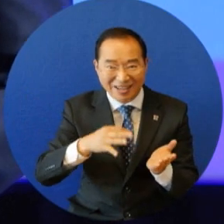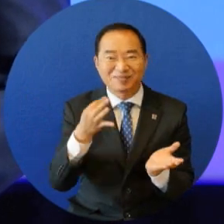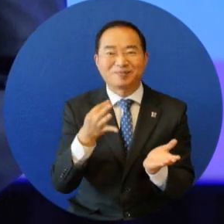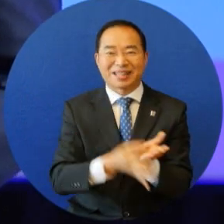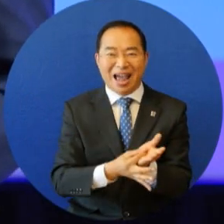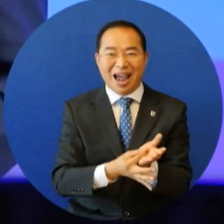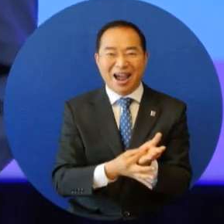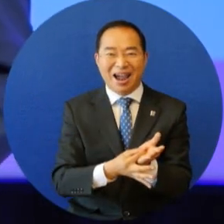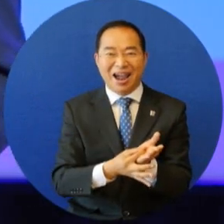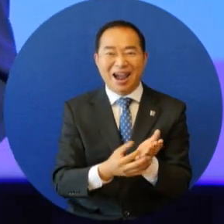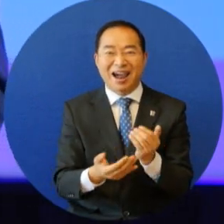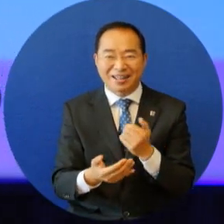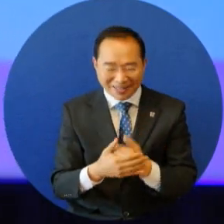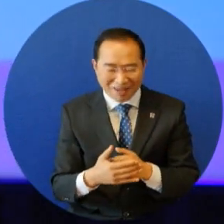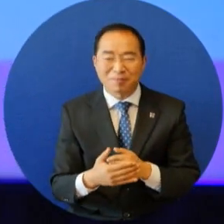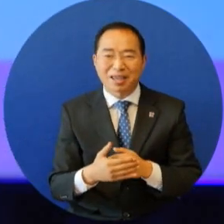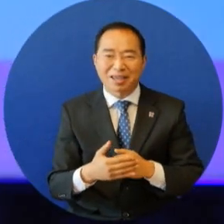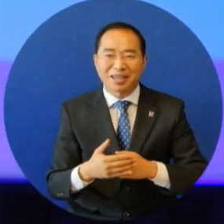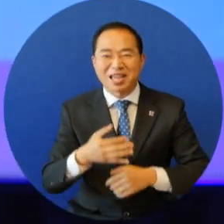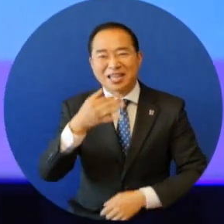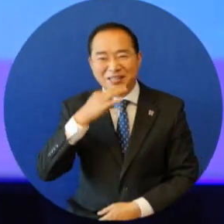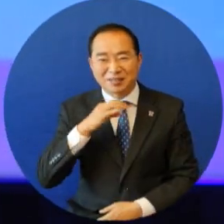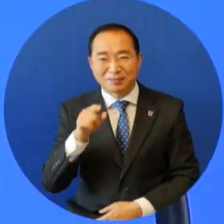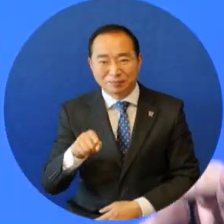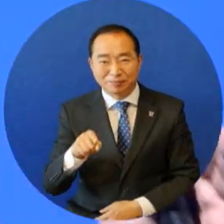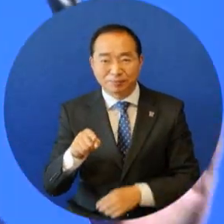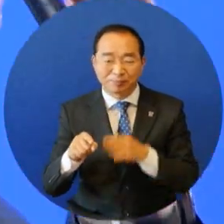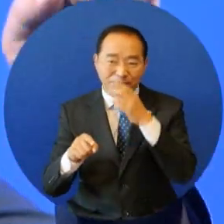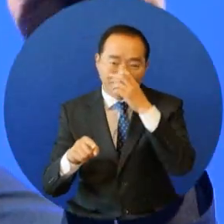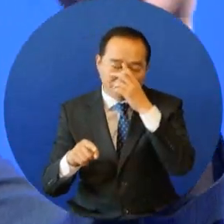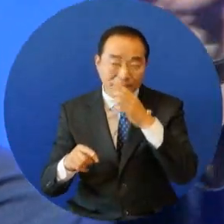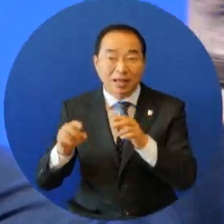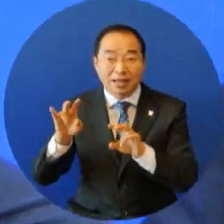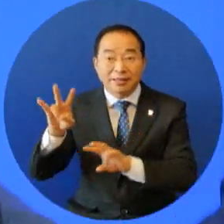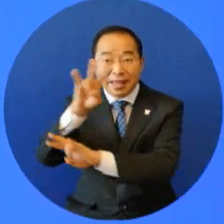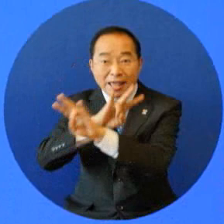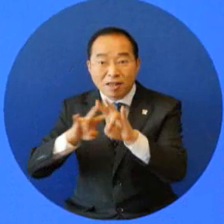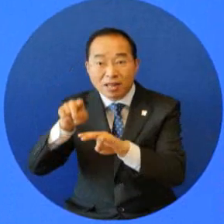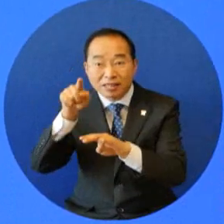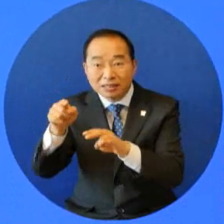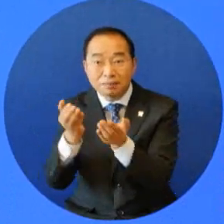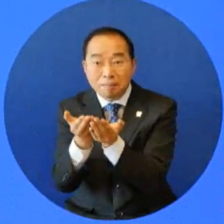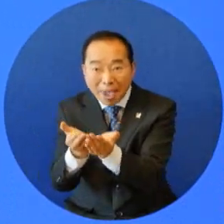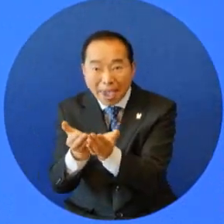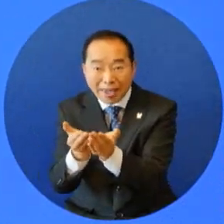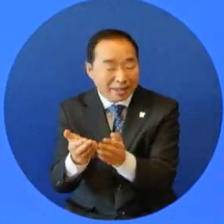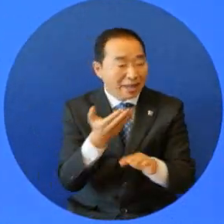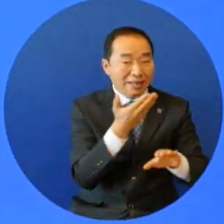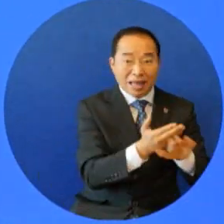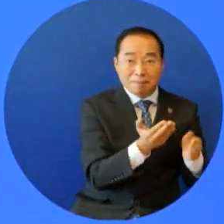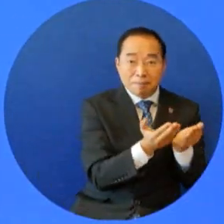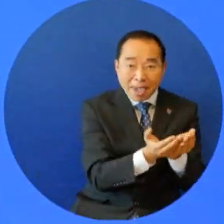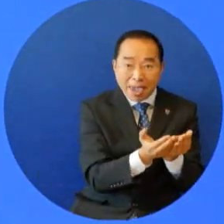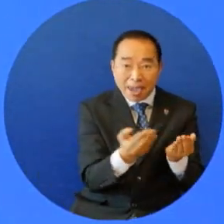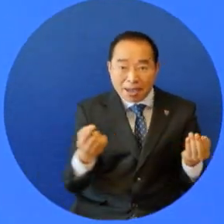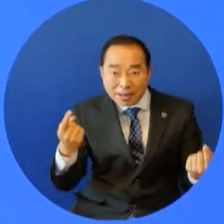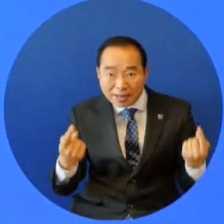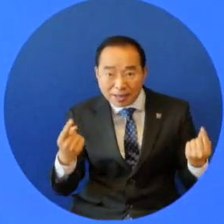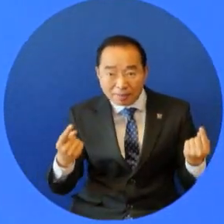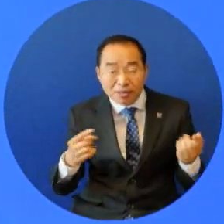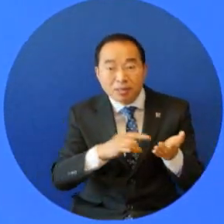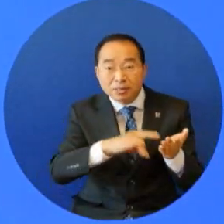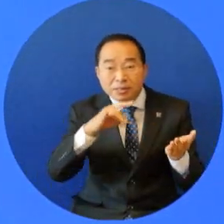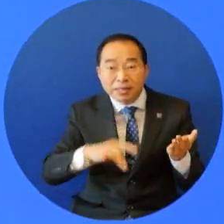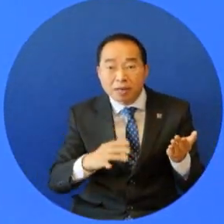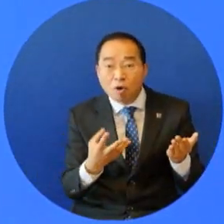다른 나라보다 운임을 많이 줄일 수 있었어요. 자그마치 네덜란드의 화물선이 다른 경쟁국에